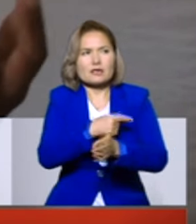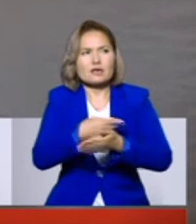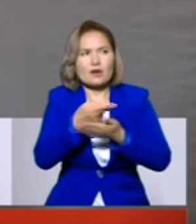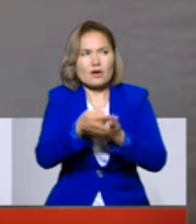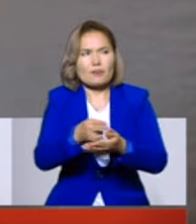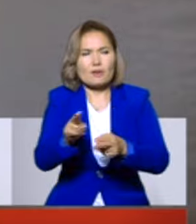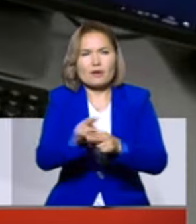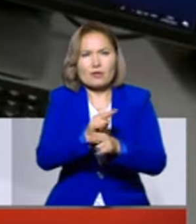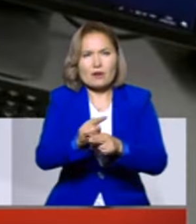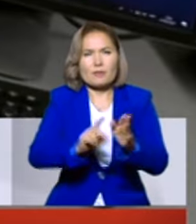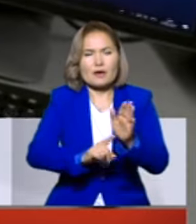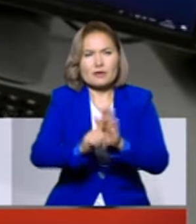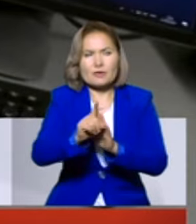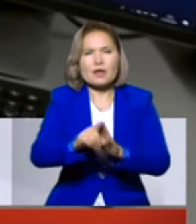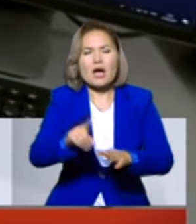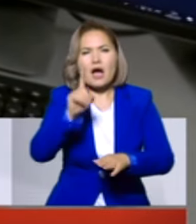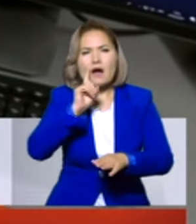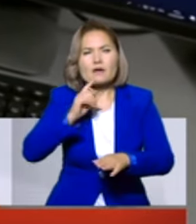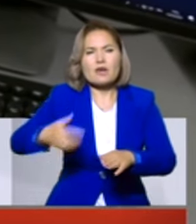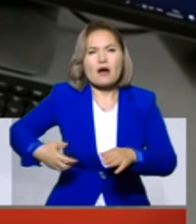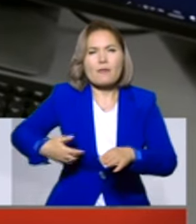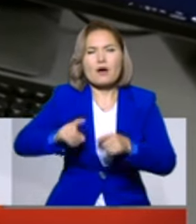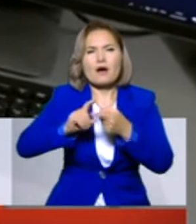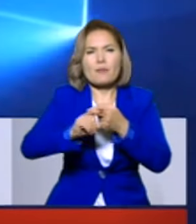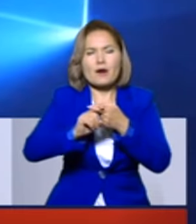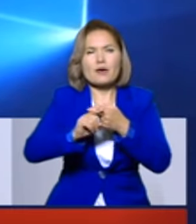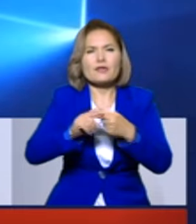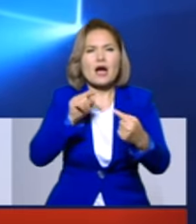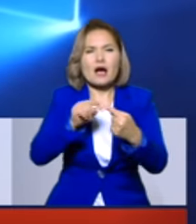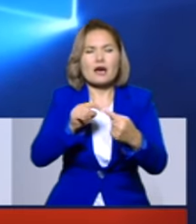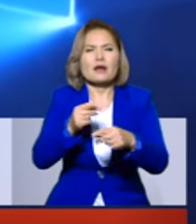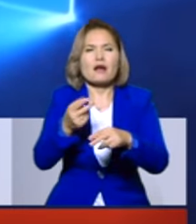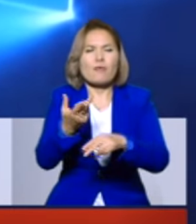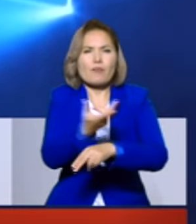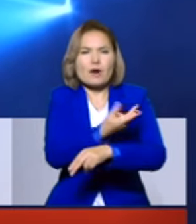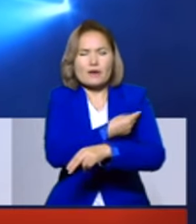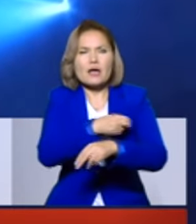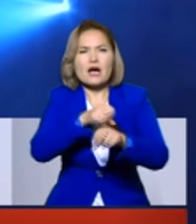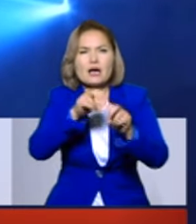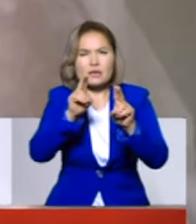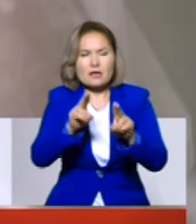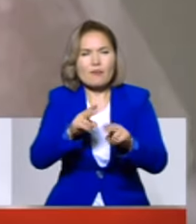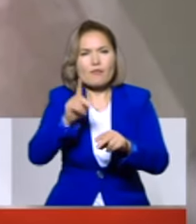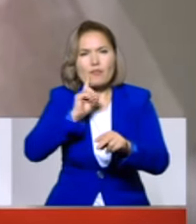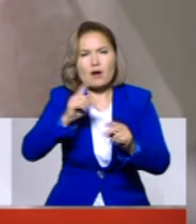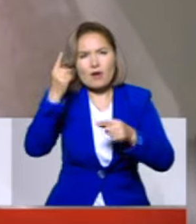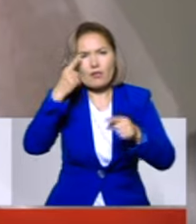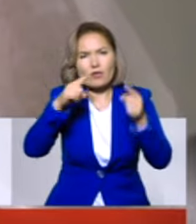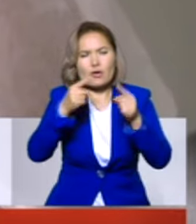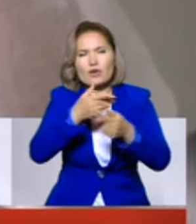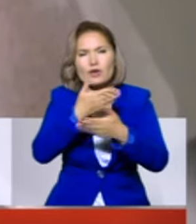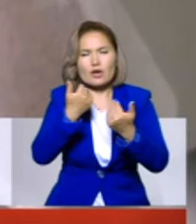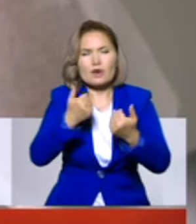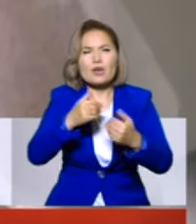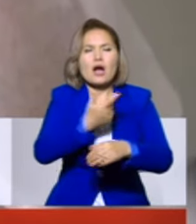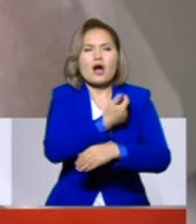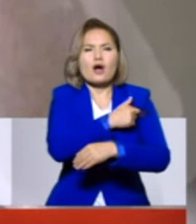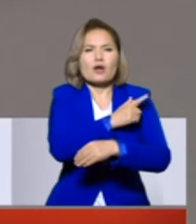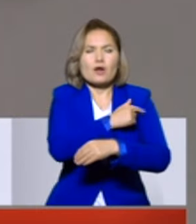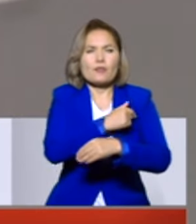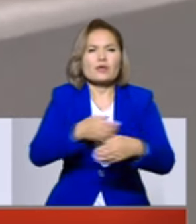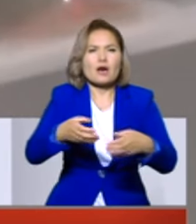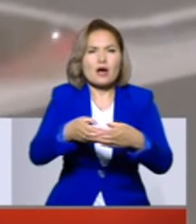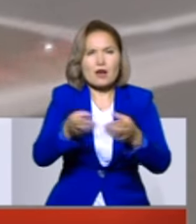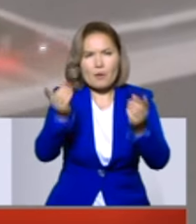ауруханаға келдім. Әзірге маймыл шешек вирусына қарсы қандай да бір ем немесе арнайы екпе ойлап табылған жоқ. Ал дүниежүзілік денсаулық